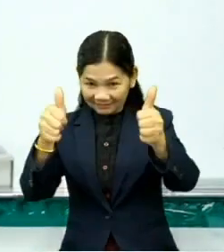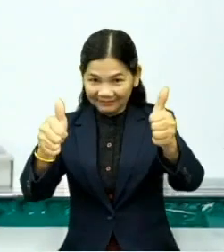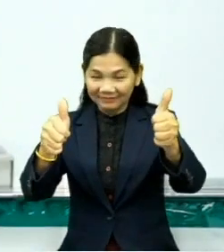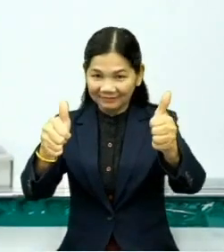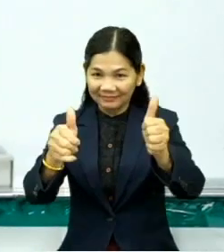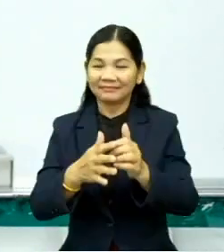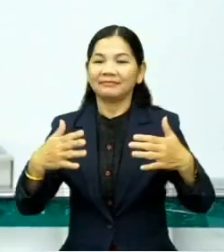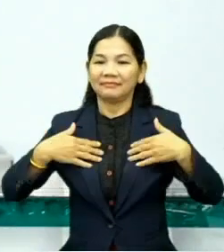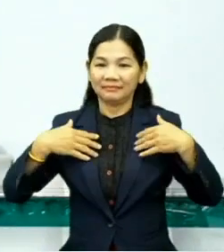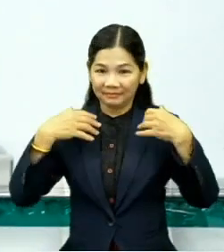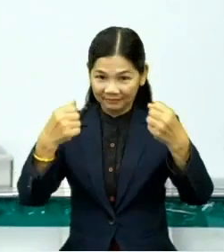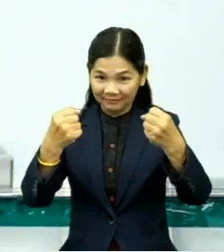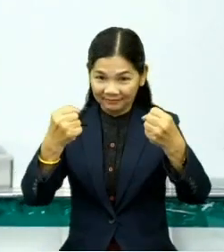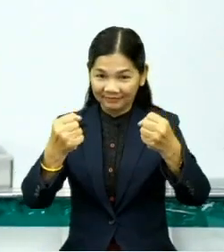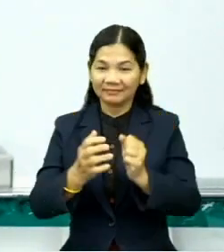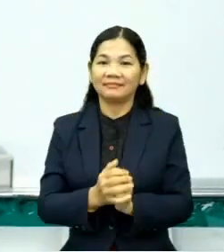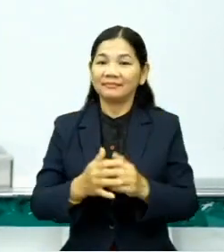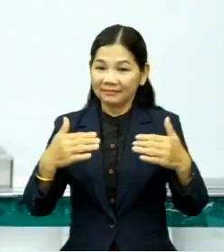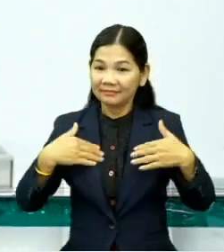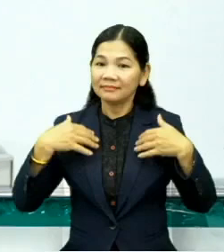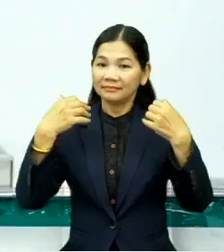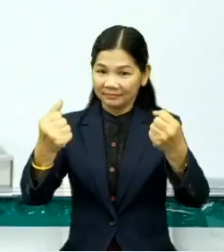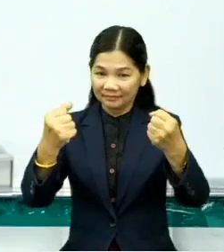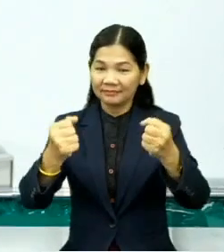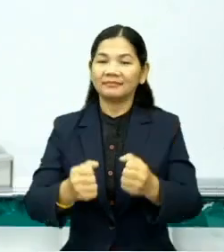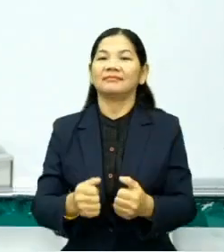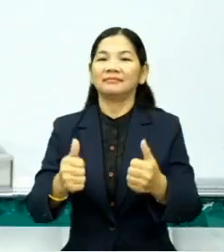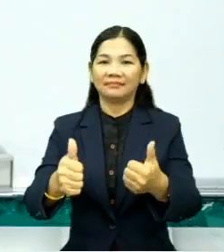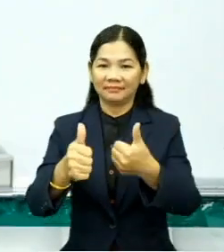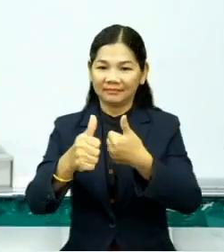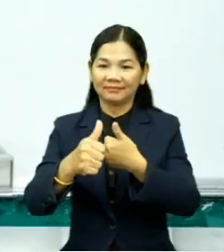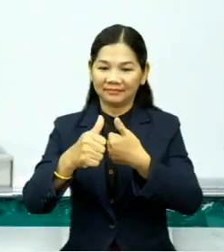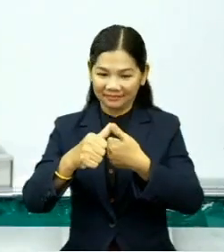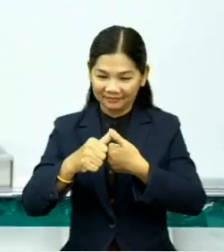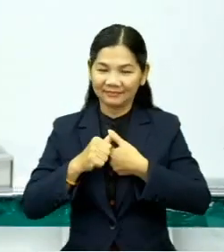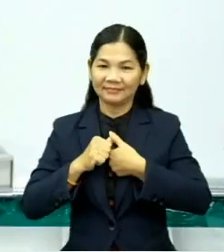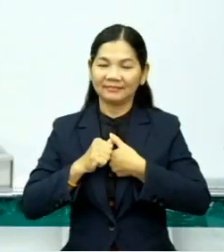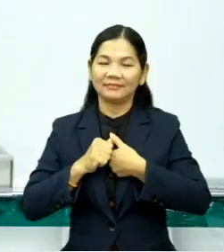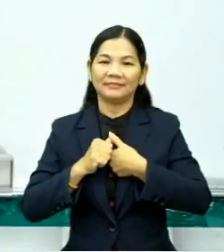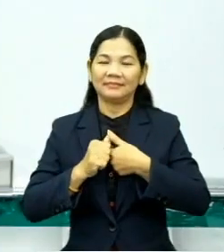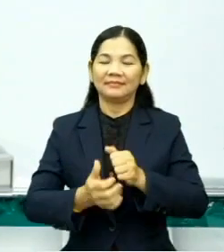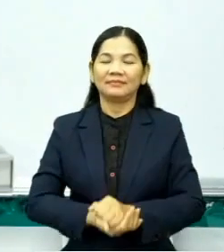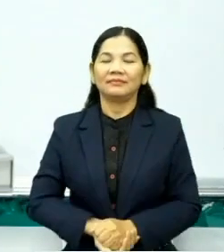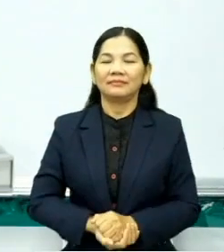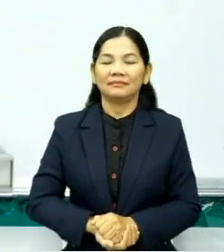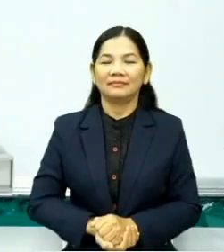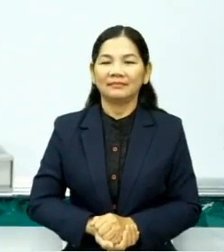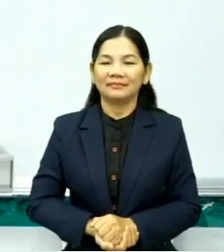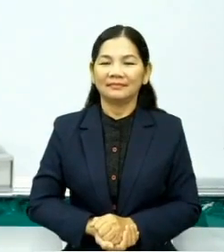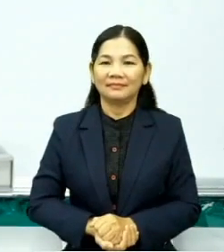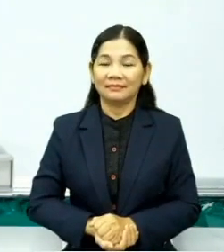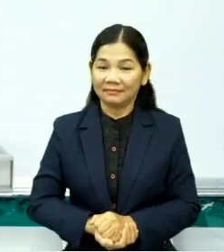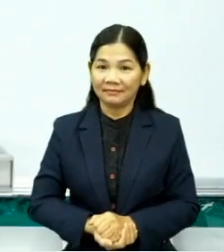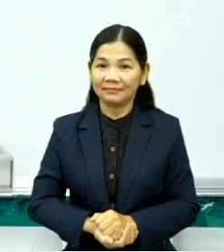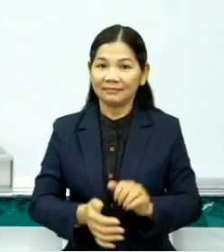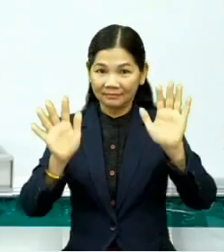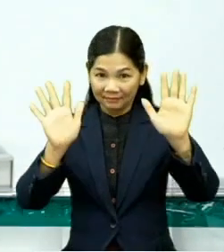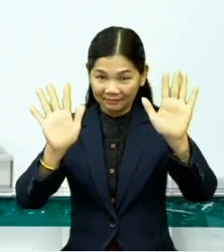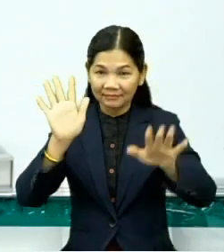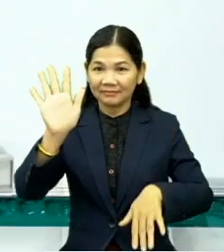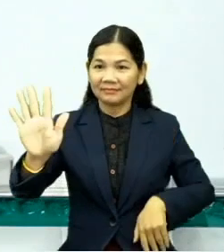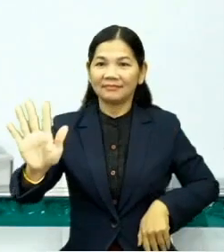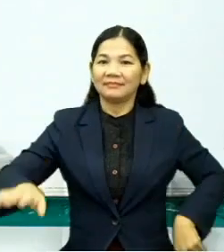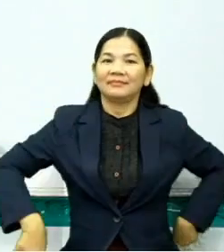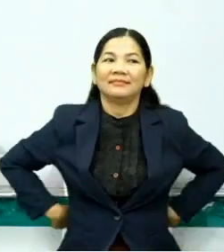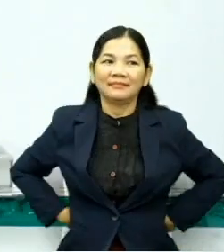nâng Sốc sắp bài rư tê Sốc sắp bài tiếng pram chật Mriêm pram